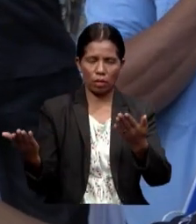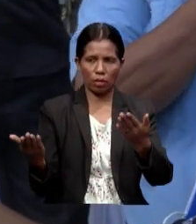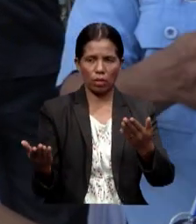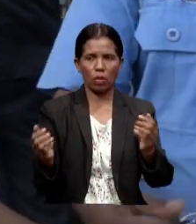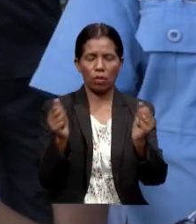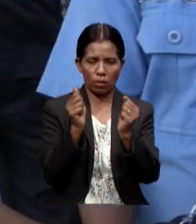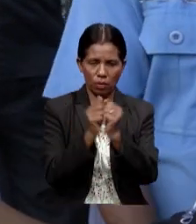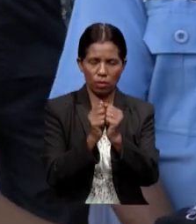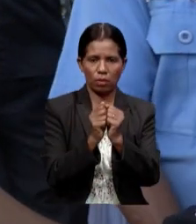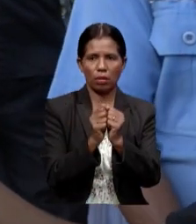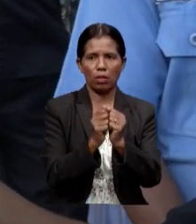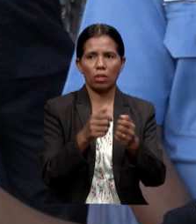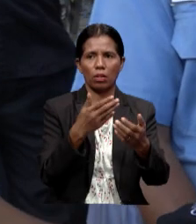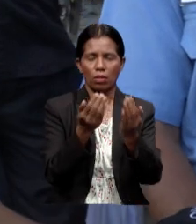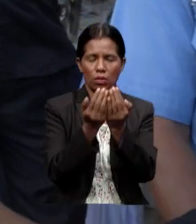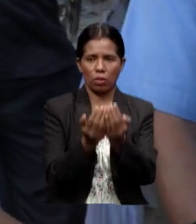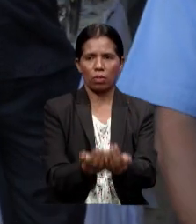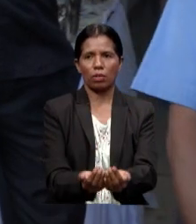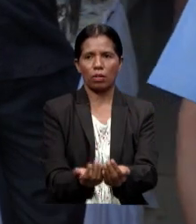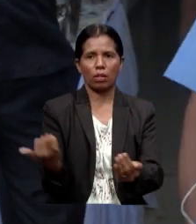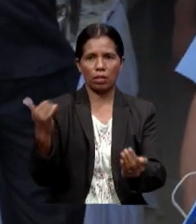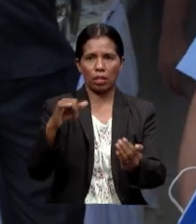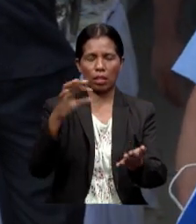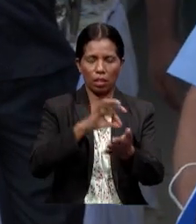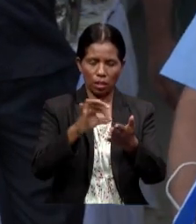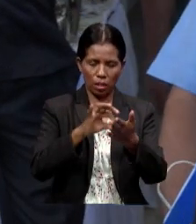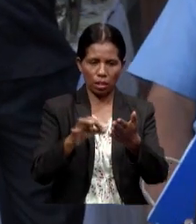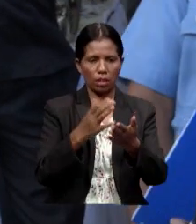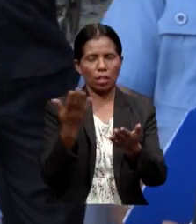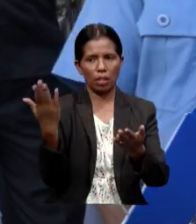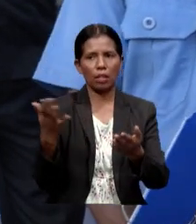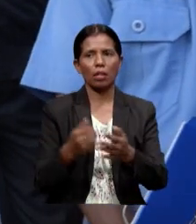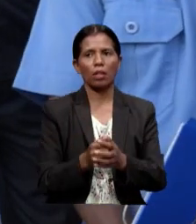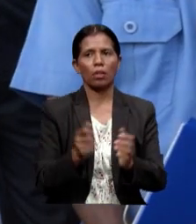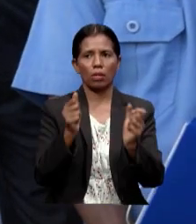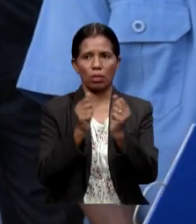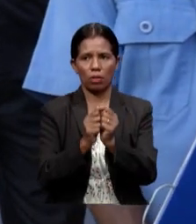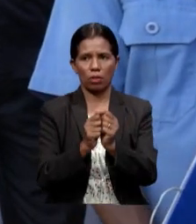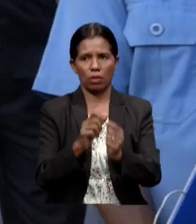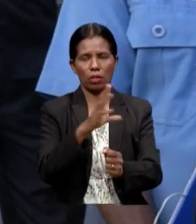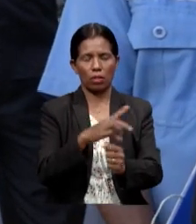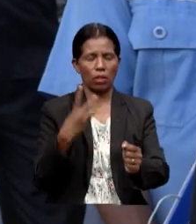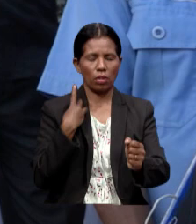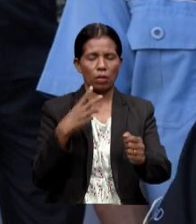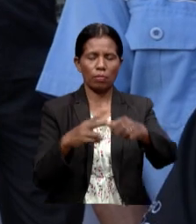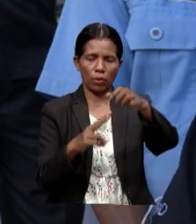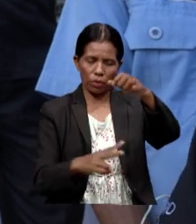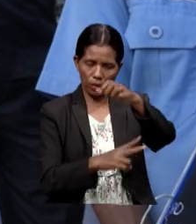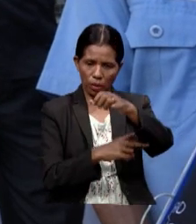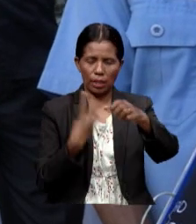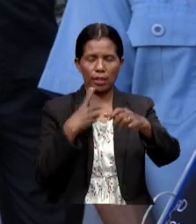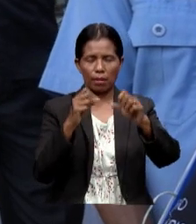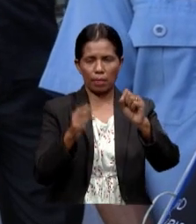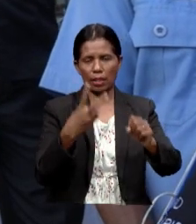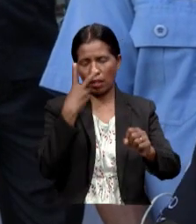das toda ne vemos ser menciona que sia lara ne agora ho jemata ne te bele hareona será que se declara